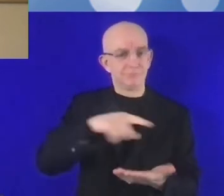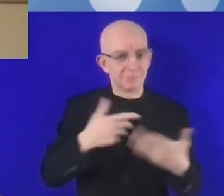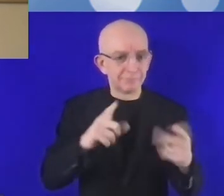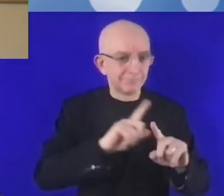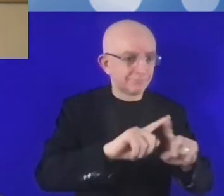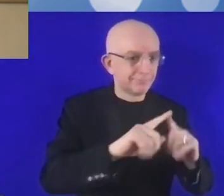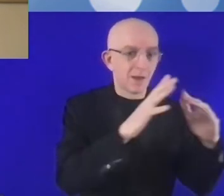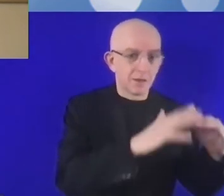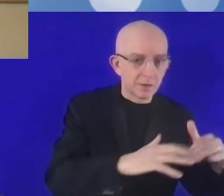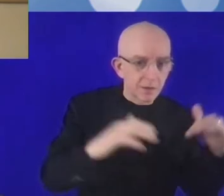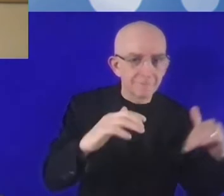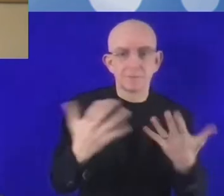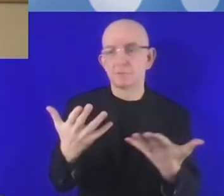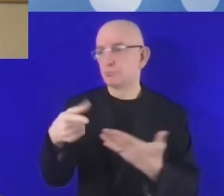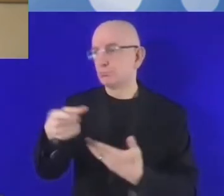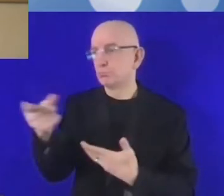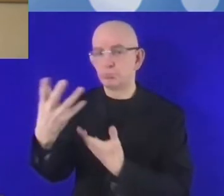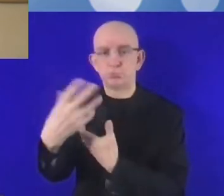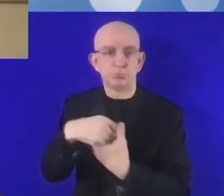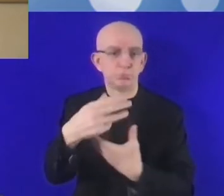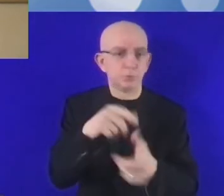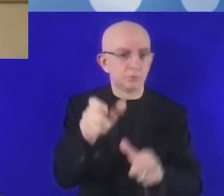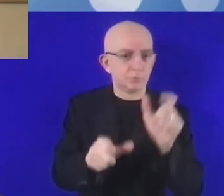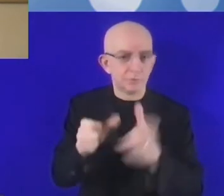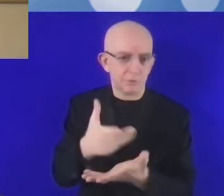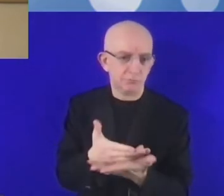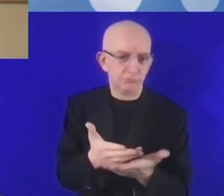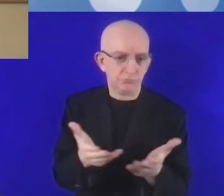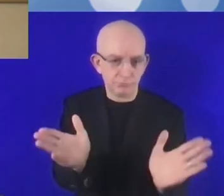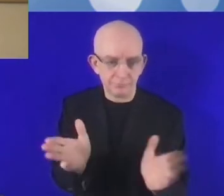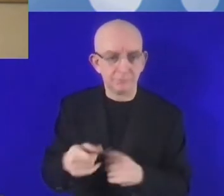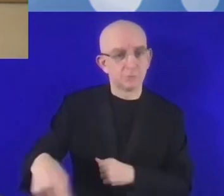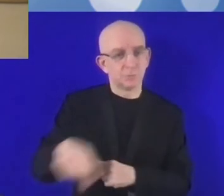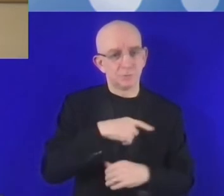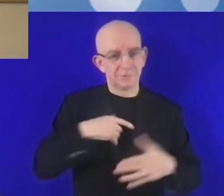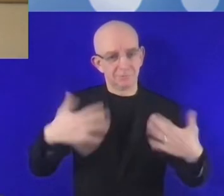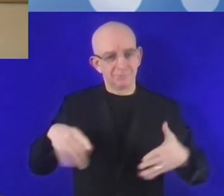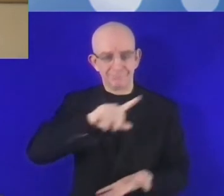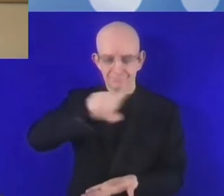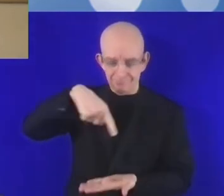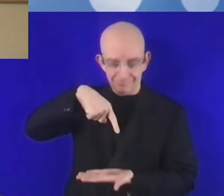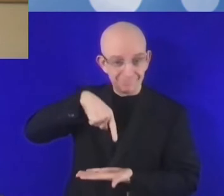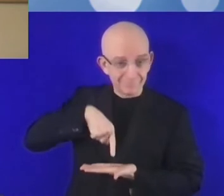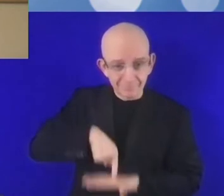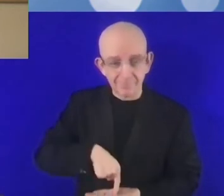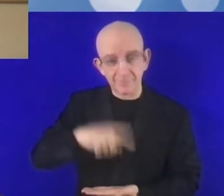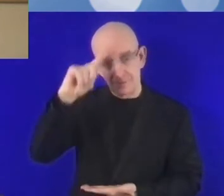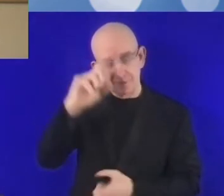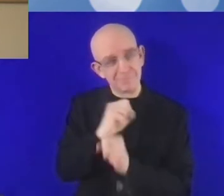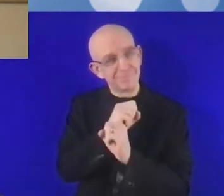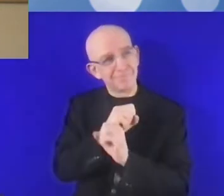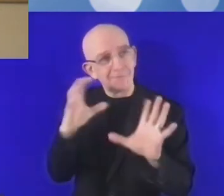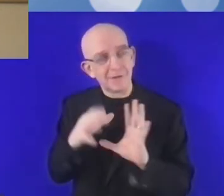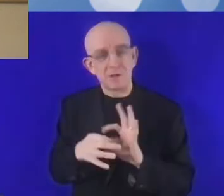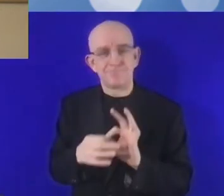C'est une question importante qui exige une coopération entre le secteur privé et le secteur public. Nous considérons que